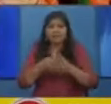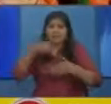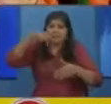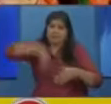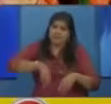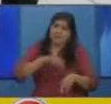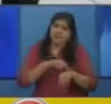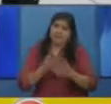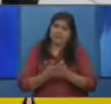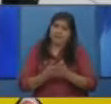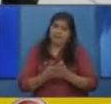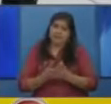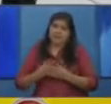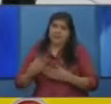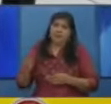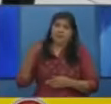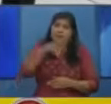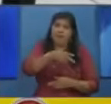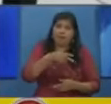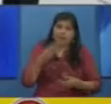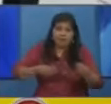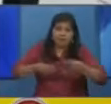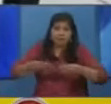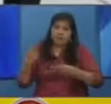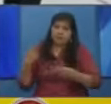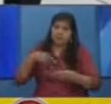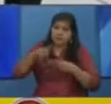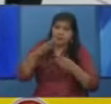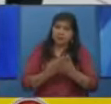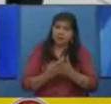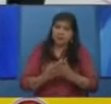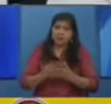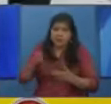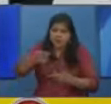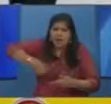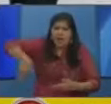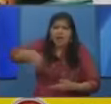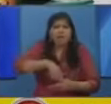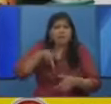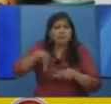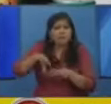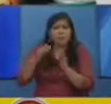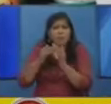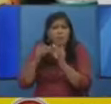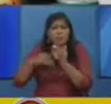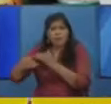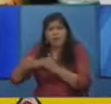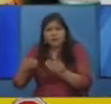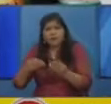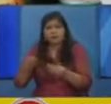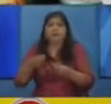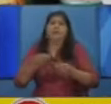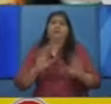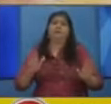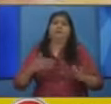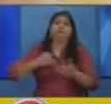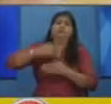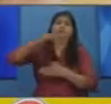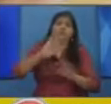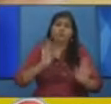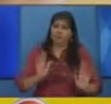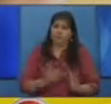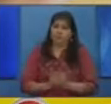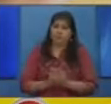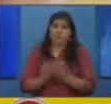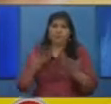बार जब आप खरीदारी करने जाएं, तो वोकल फॉर लोकल का अपना संकल्प अवश्य याद रखें। बाजार